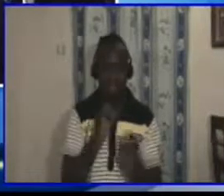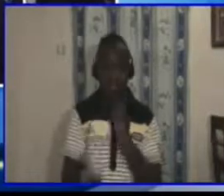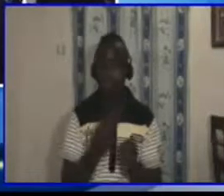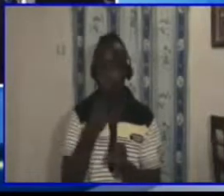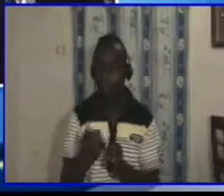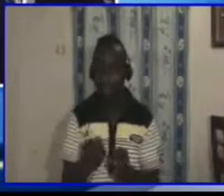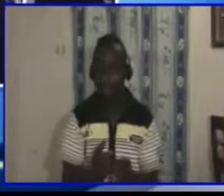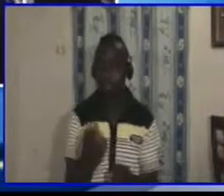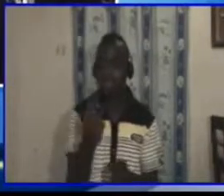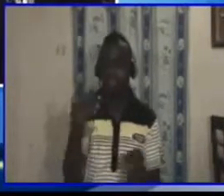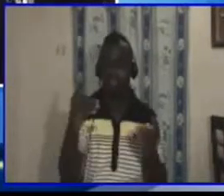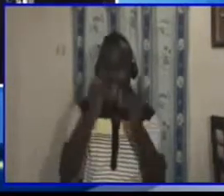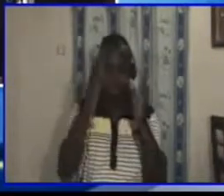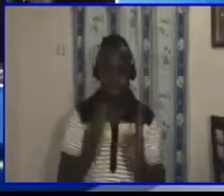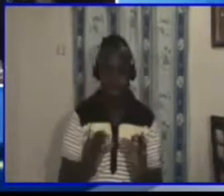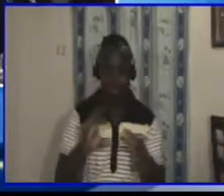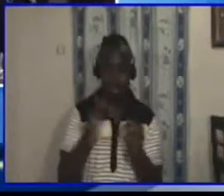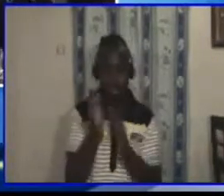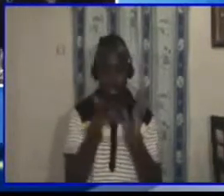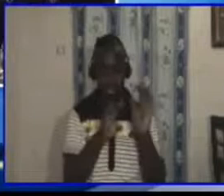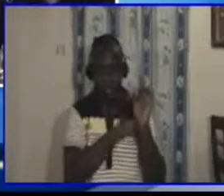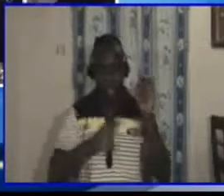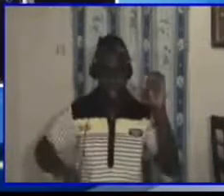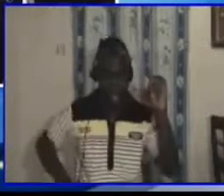come siete stati battezzati